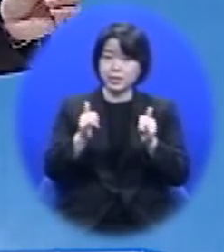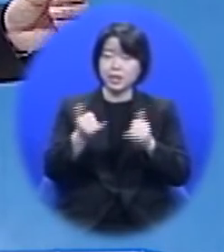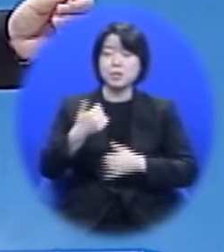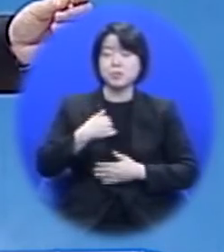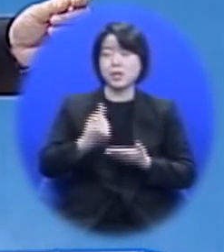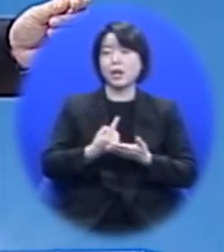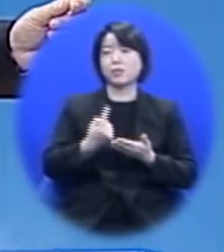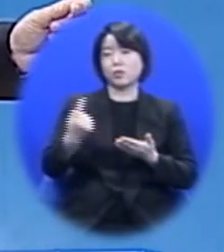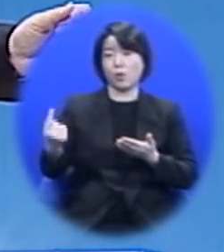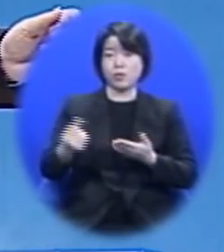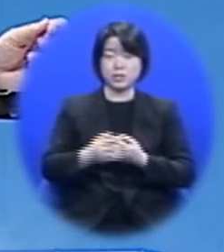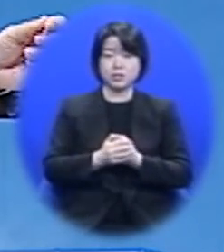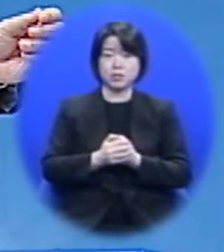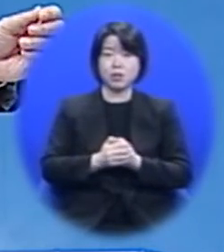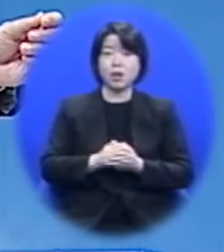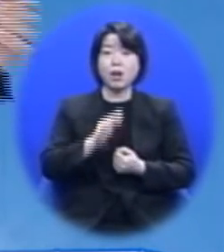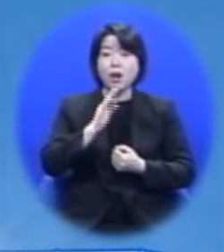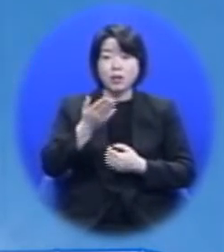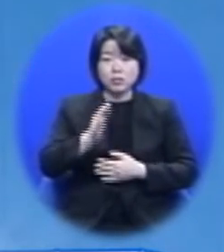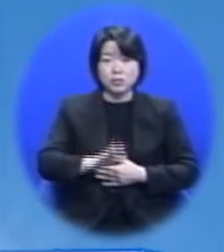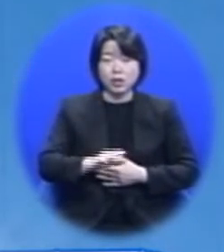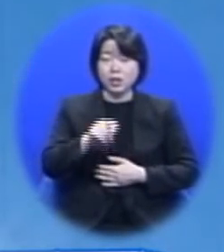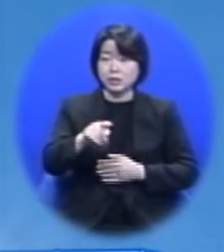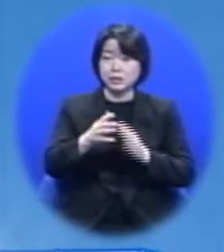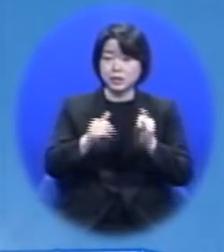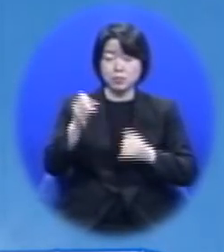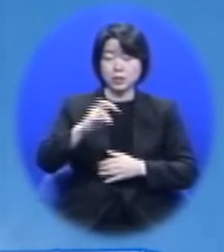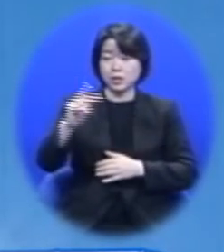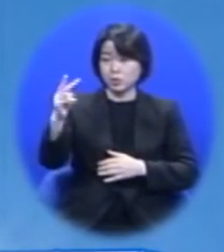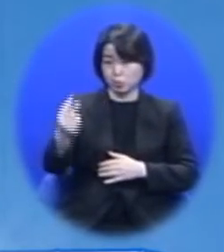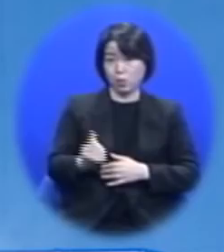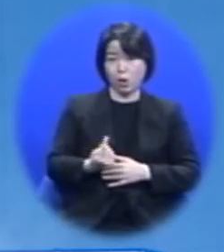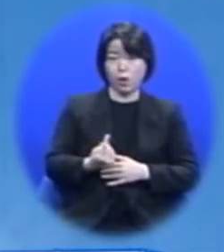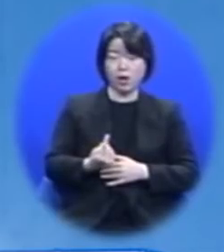나를 떠났어요. 그런데 그 사람이 다시 돌아와 주었어요.